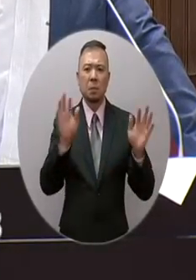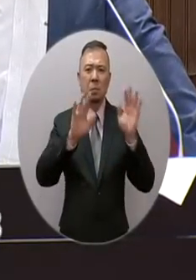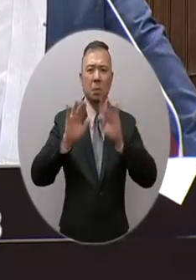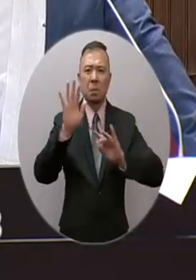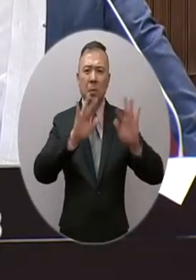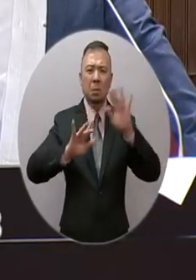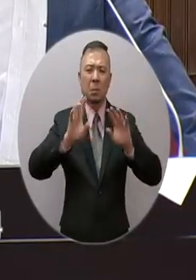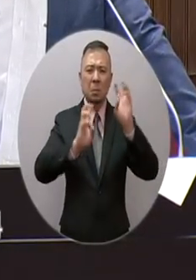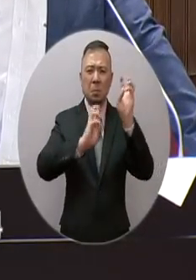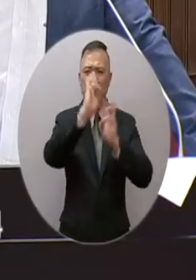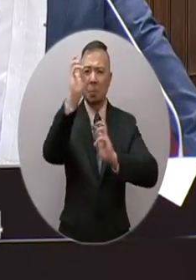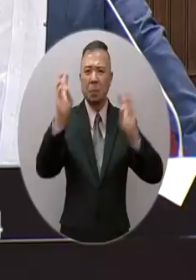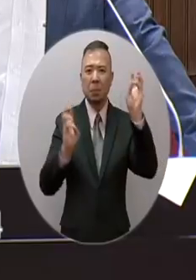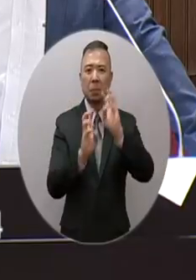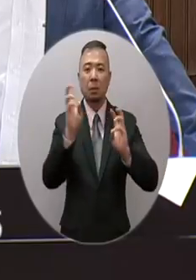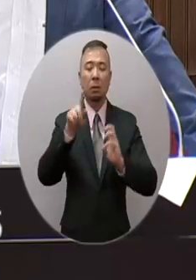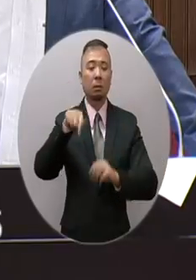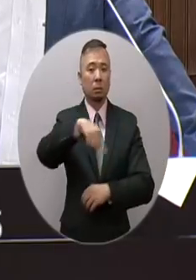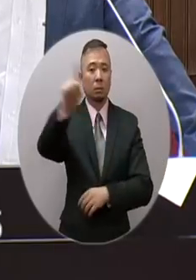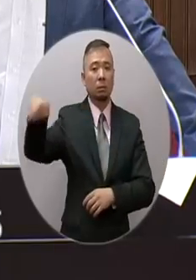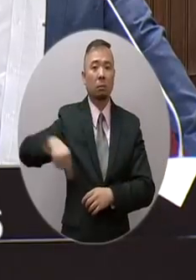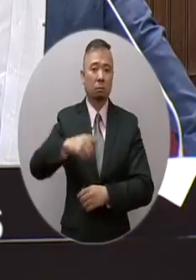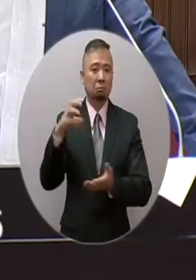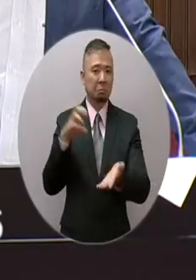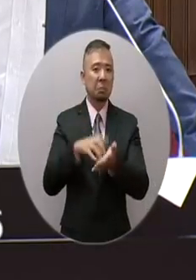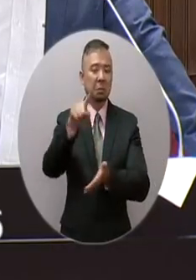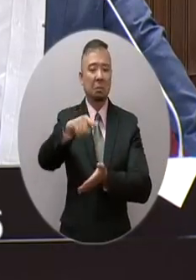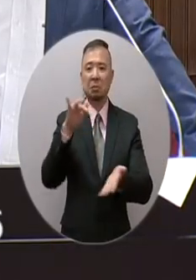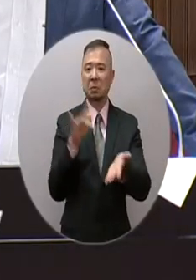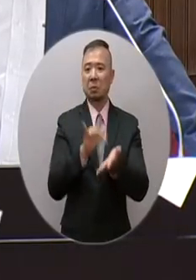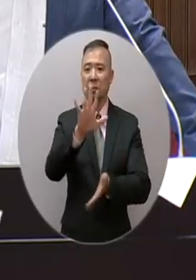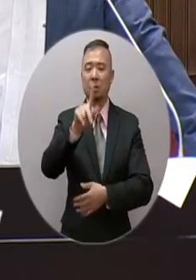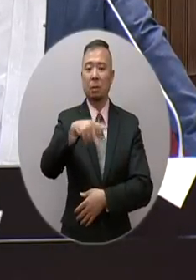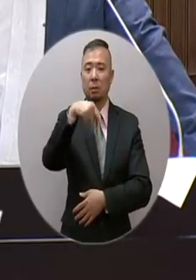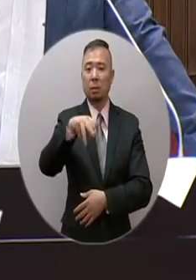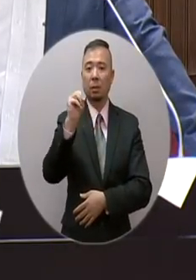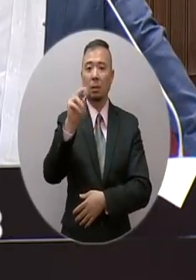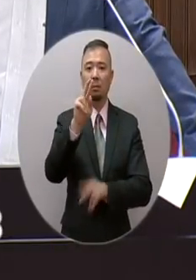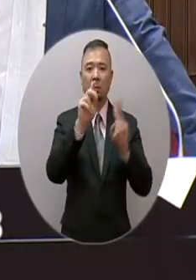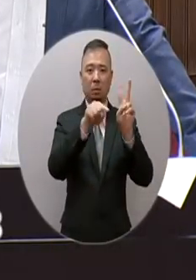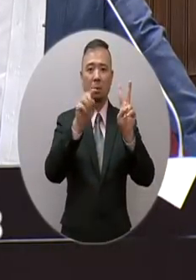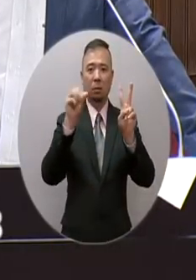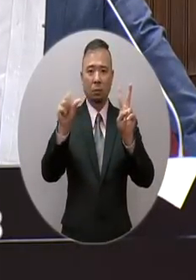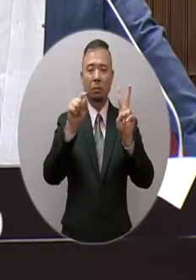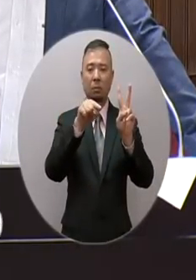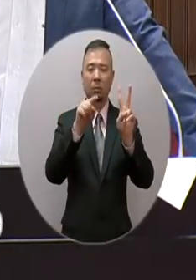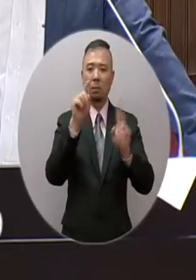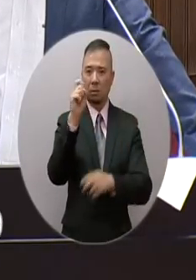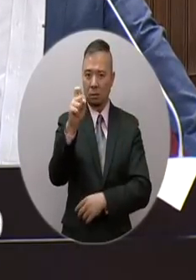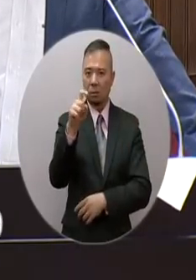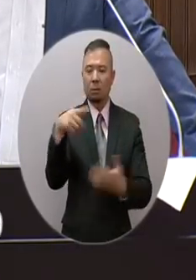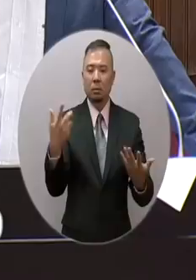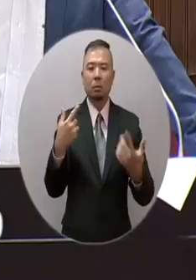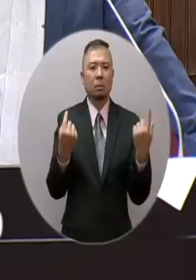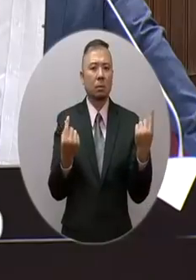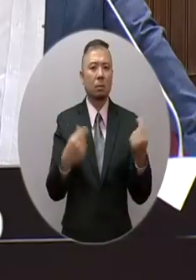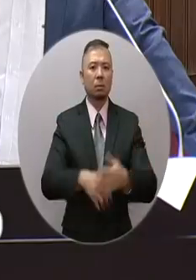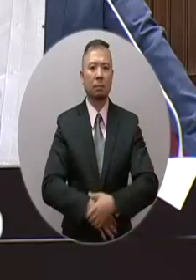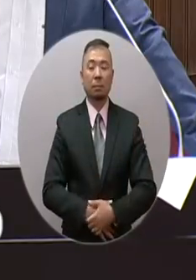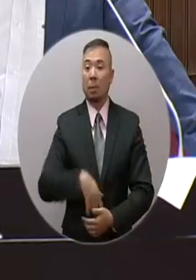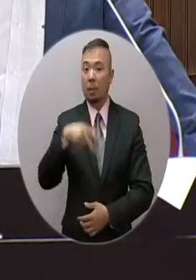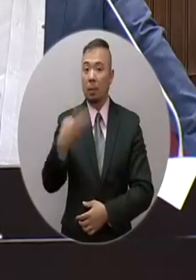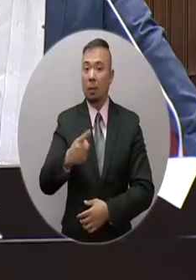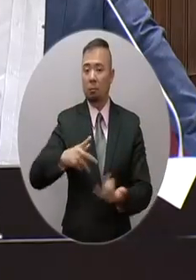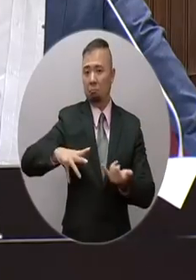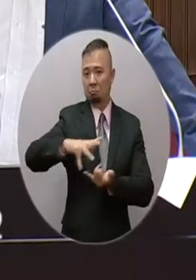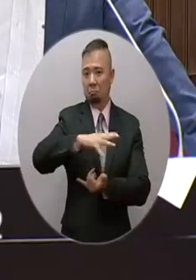致公认的是有毒物，就是致癌物了。那包括 PM2.5、PM10，那我们现在也都大家全国所有的人